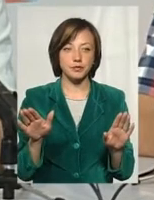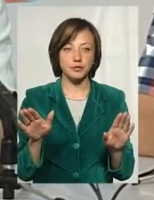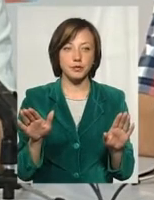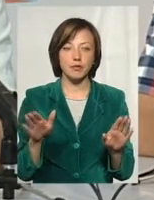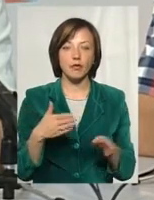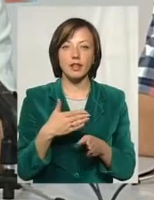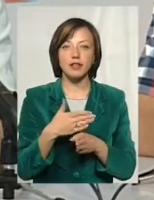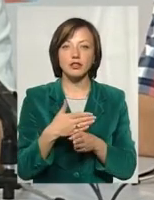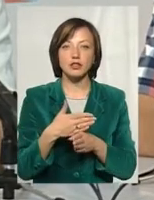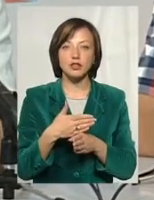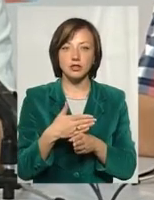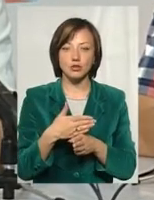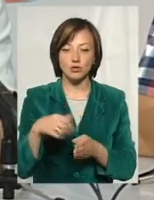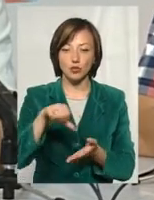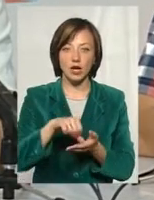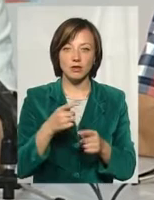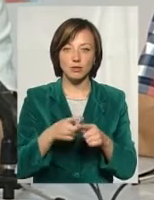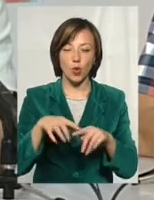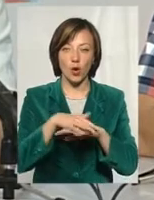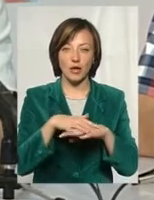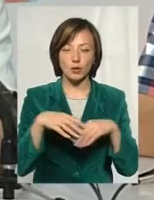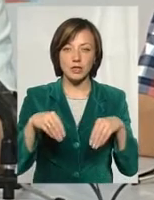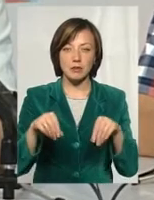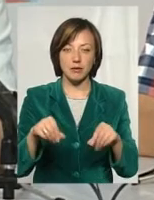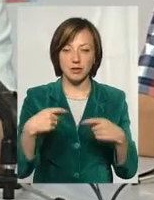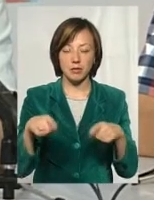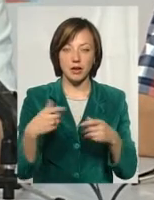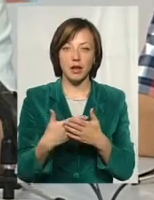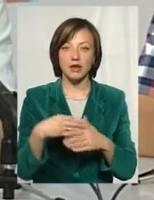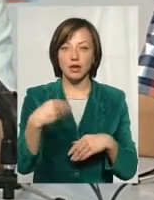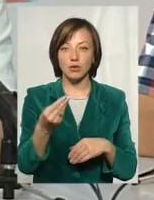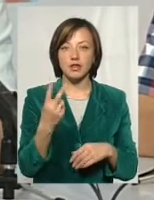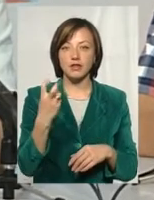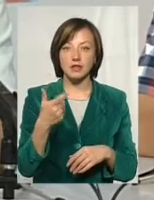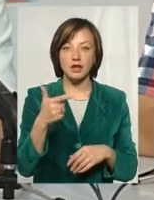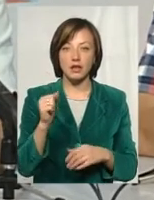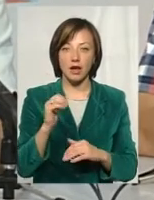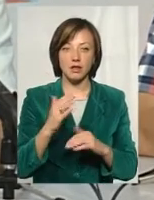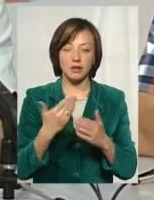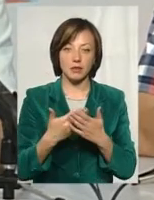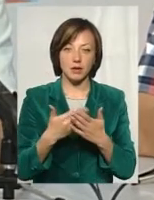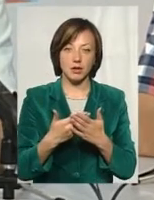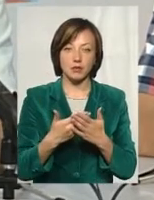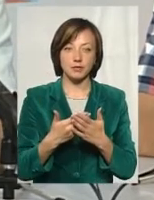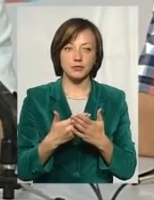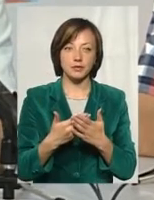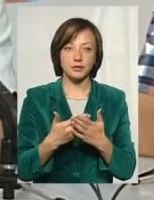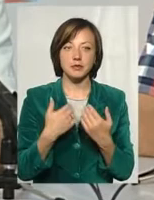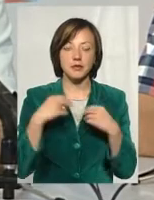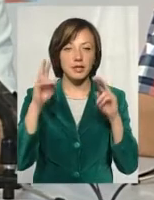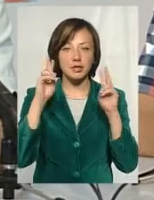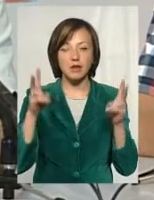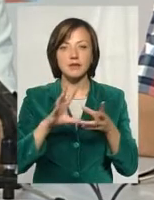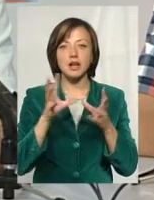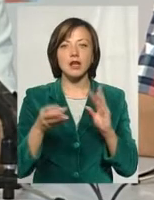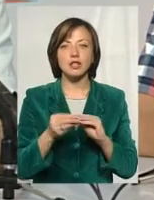скажімо, частиною цього ринку землі. А навіть якщо тобі дадуть 200 гектарів на руку, якщо про це говорить Кабінет міністрів, то тоді ми не знаємо, а